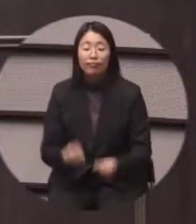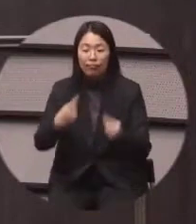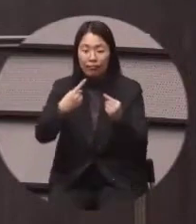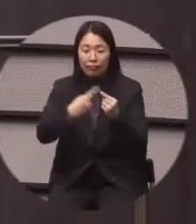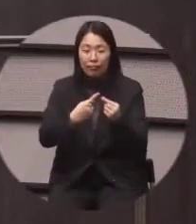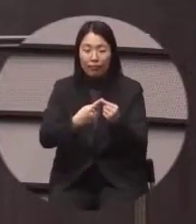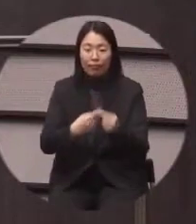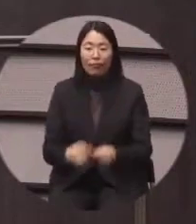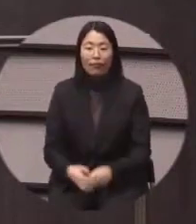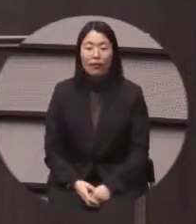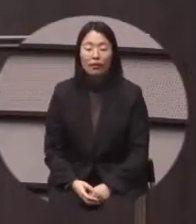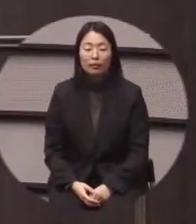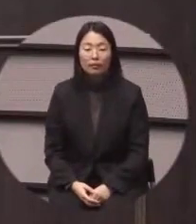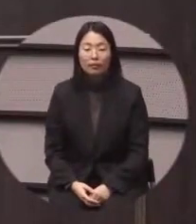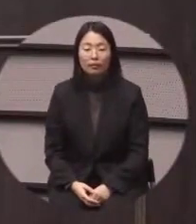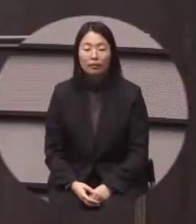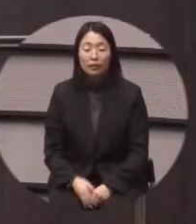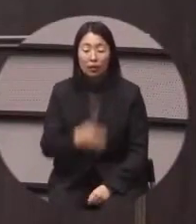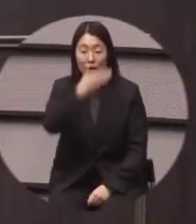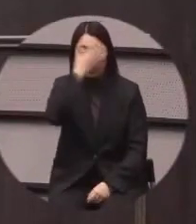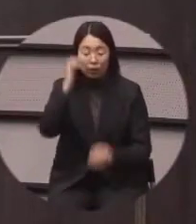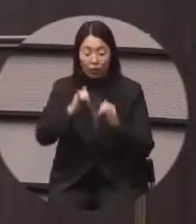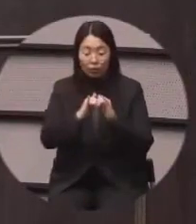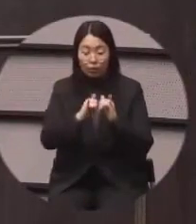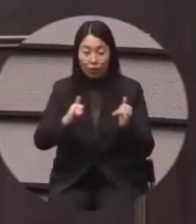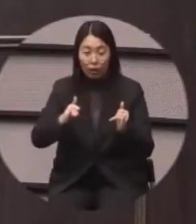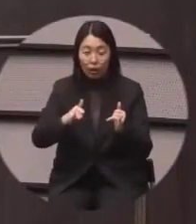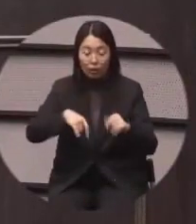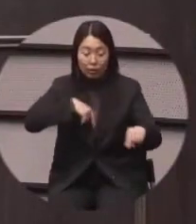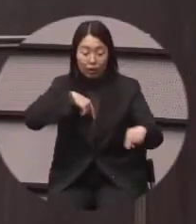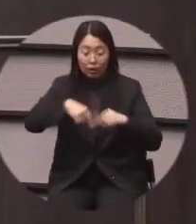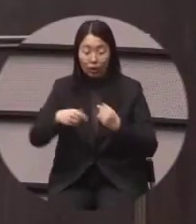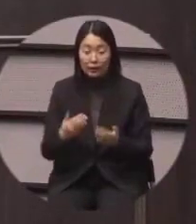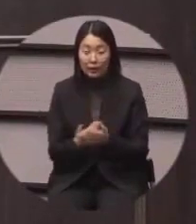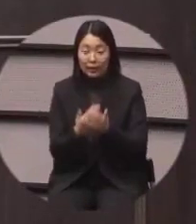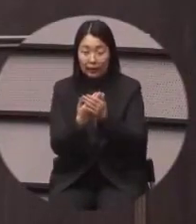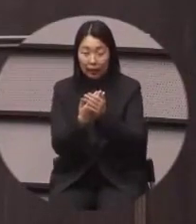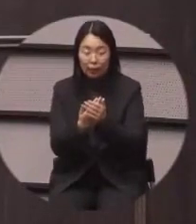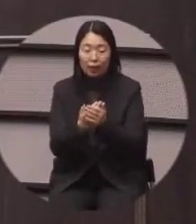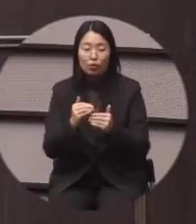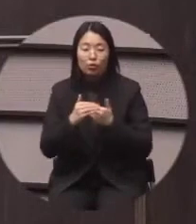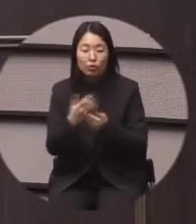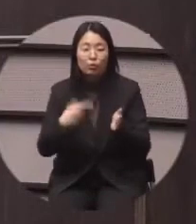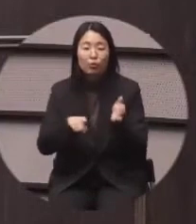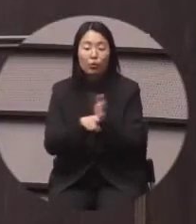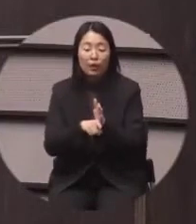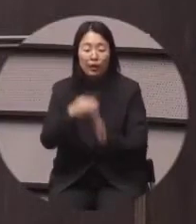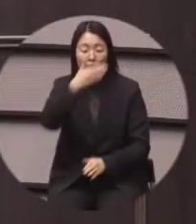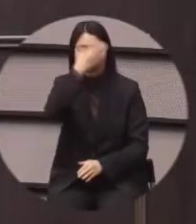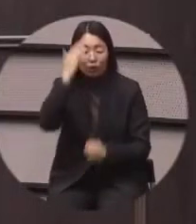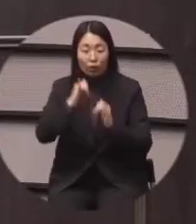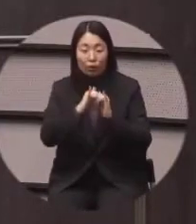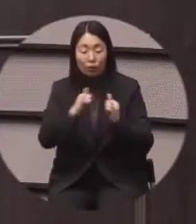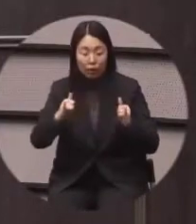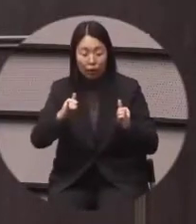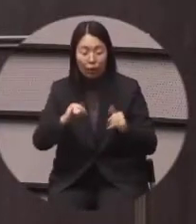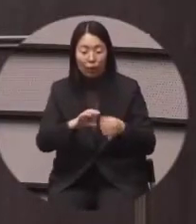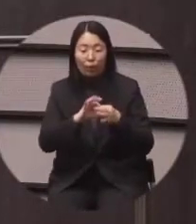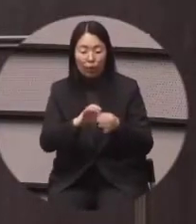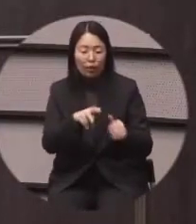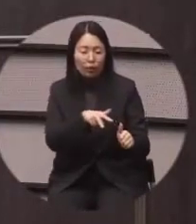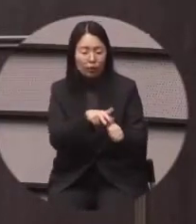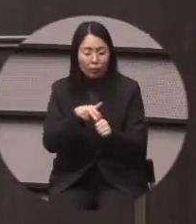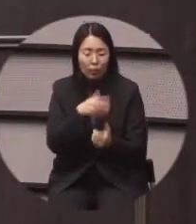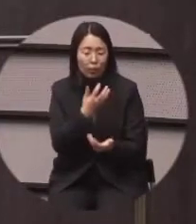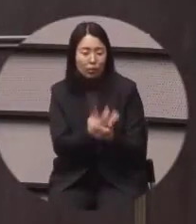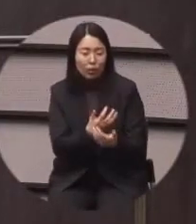첫째, 현실적인 청년 정책 개발과 추진을 위하여 광주시 청년 관련 통계 자료 및 현황 자료